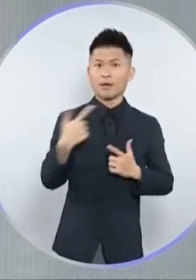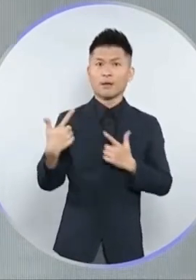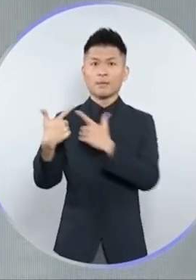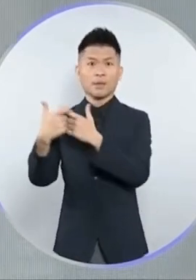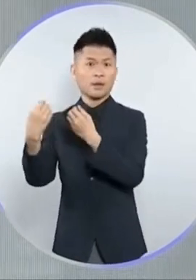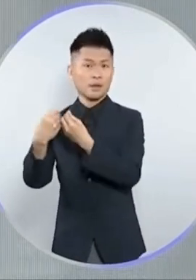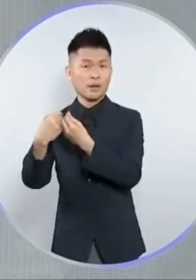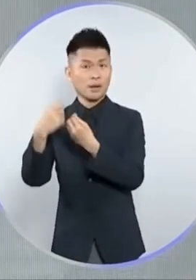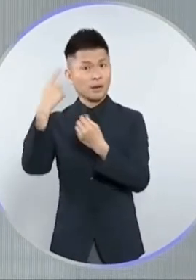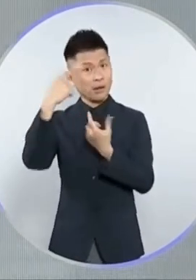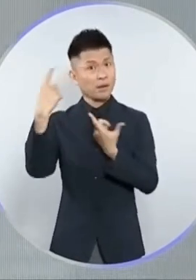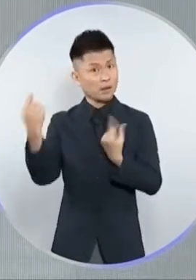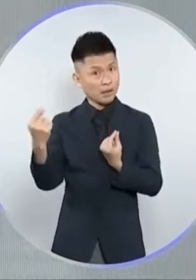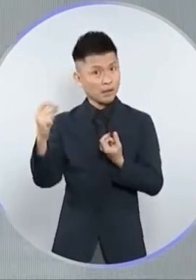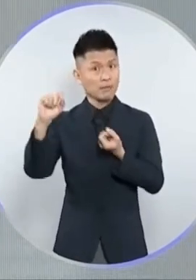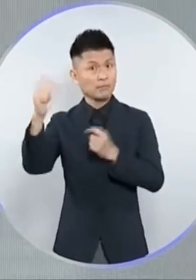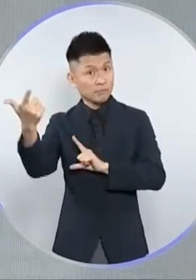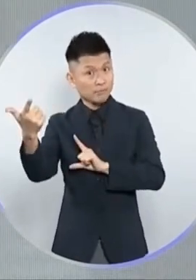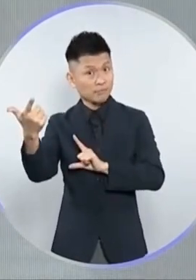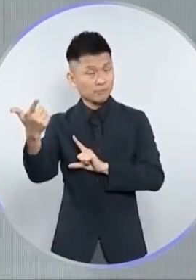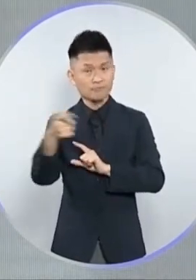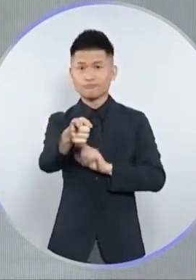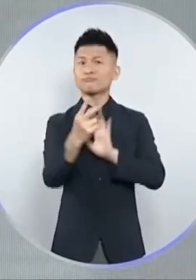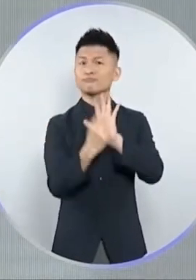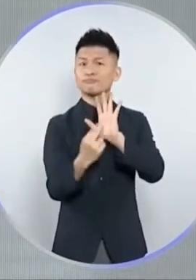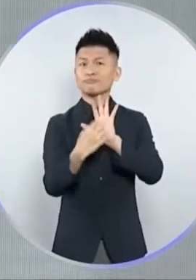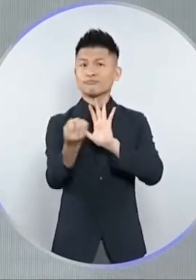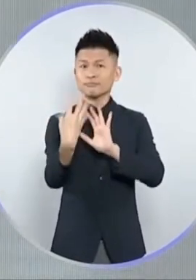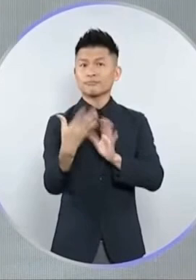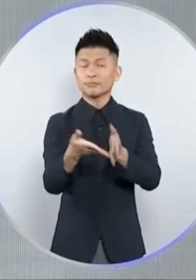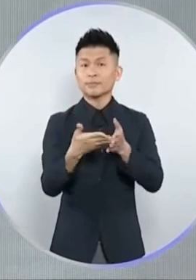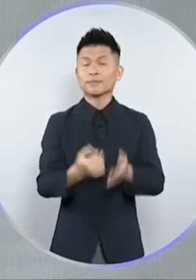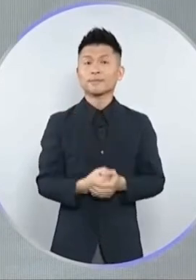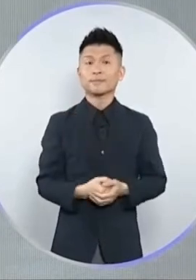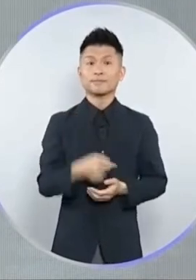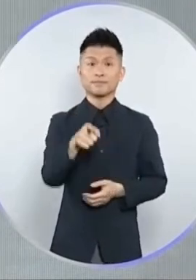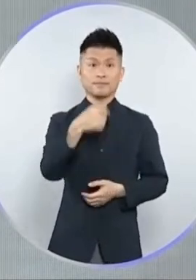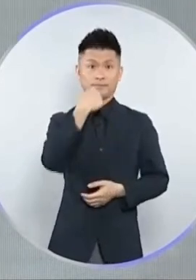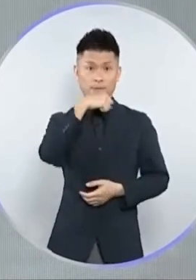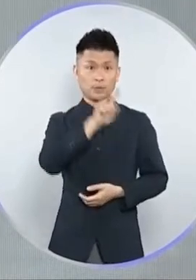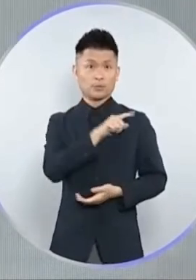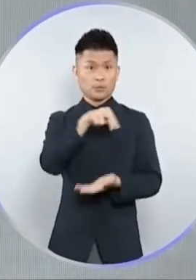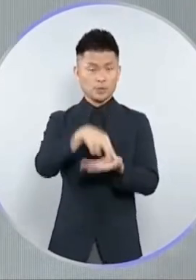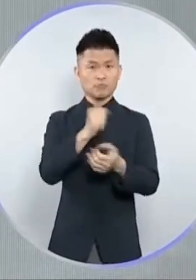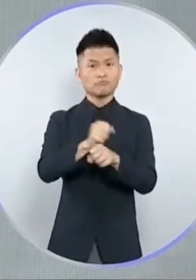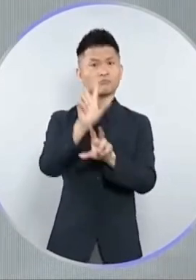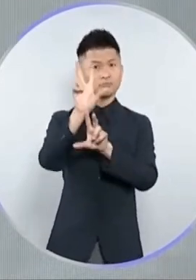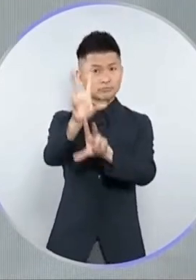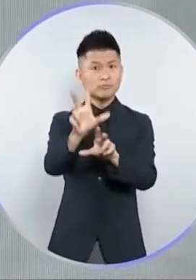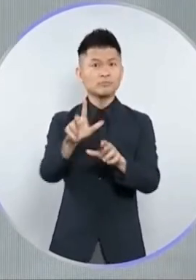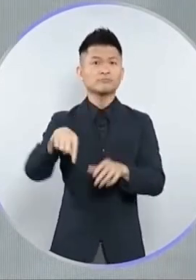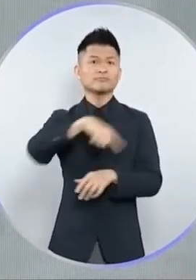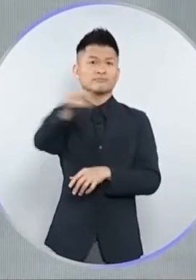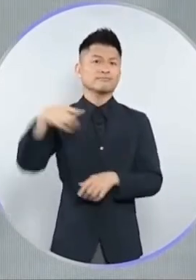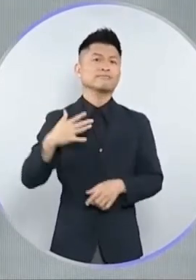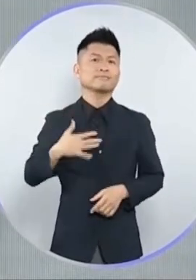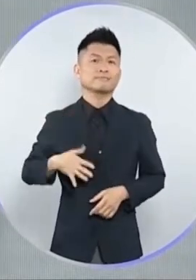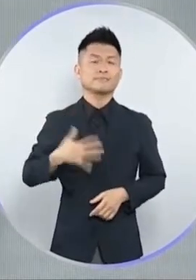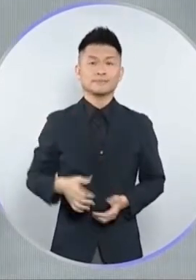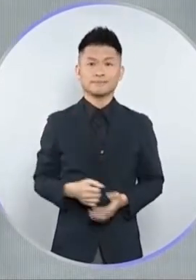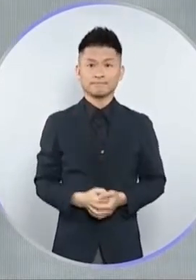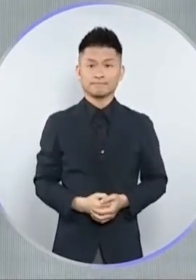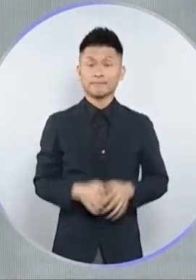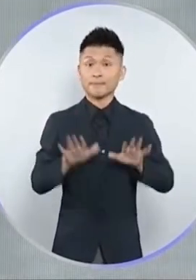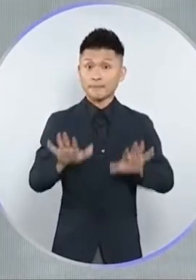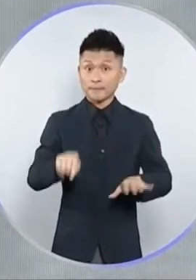是一样还是不一样？你总是要说嘛，你是台独的务实工作者，众人受灾嘛。所以今